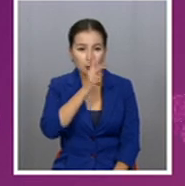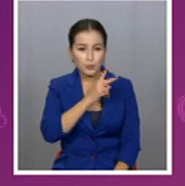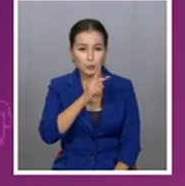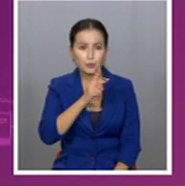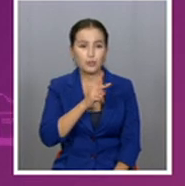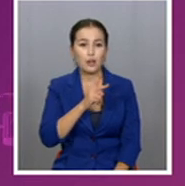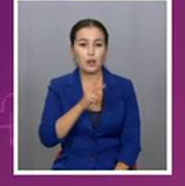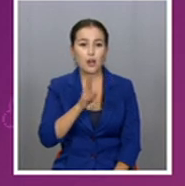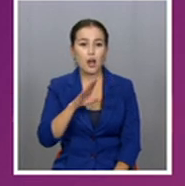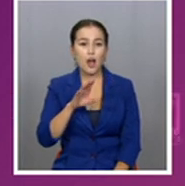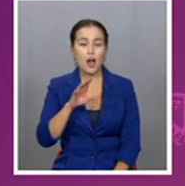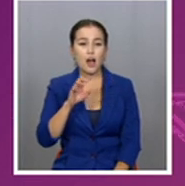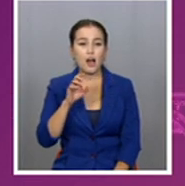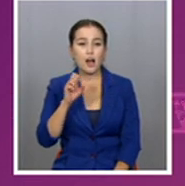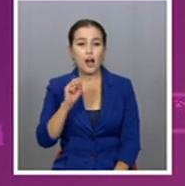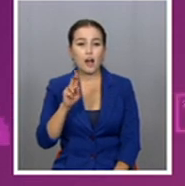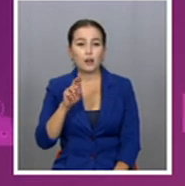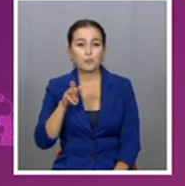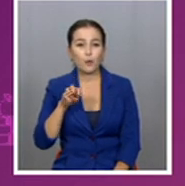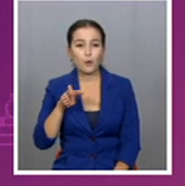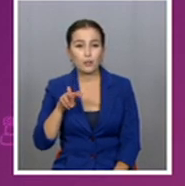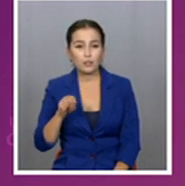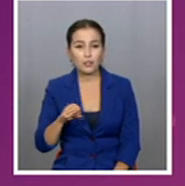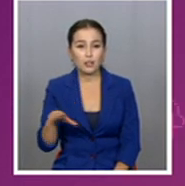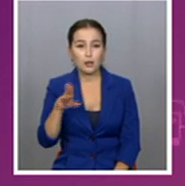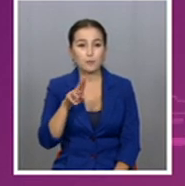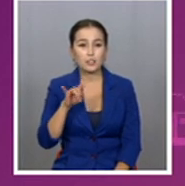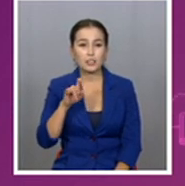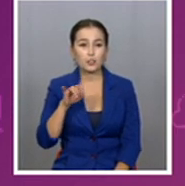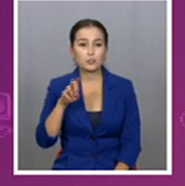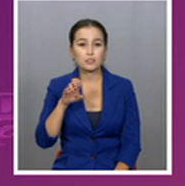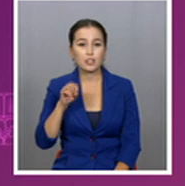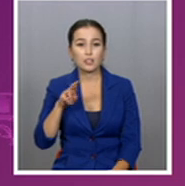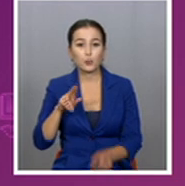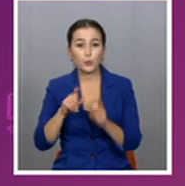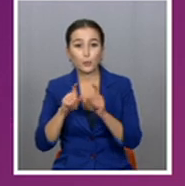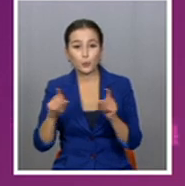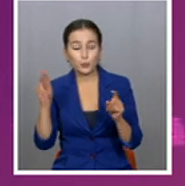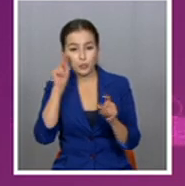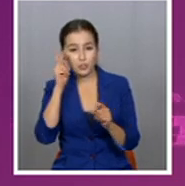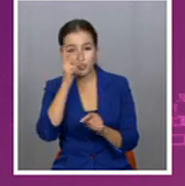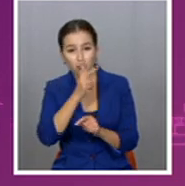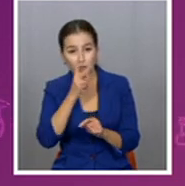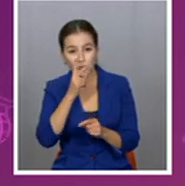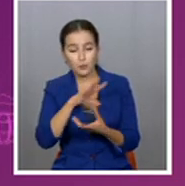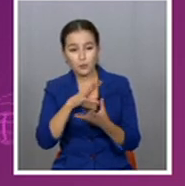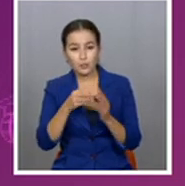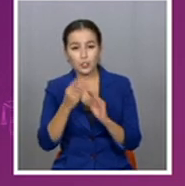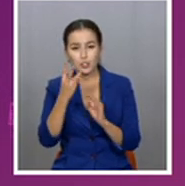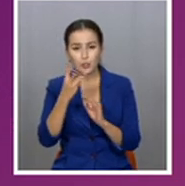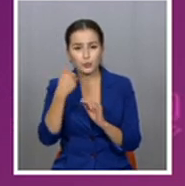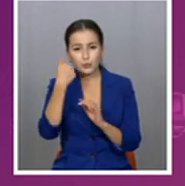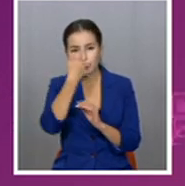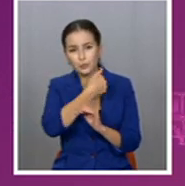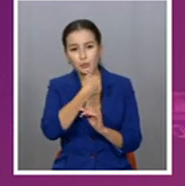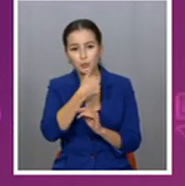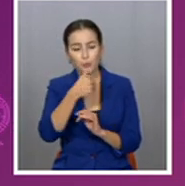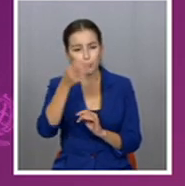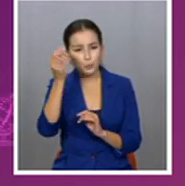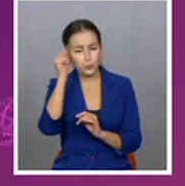соң Ақмоладағы Приходская школада 2 жыл оқып, кейін 3 сыныптық училищеде білім алады.